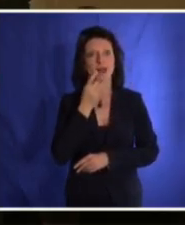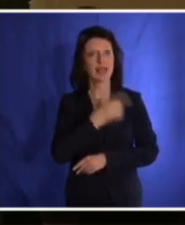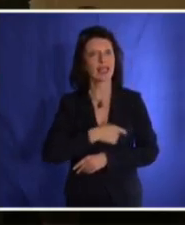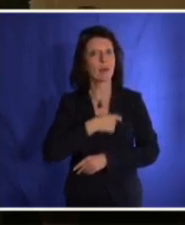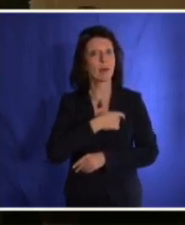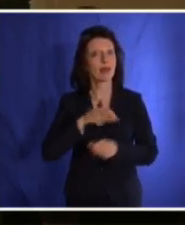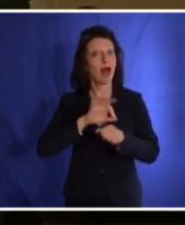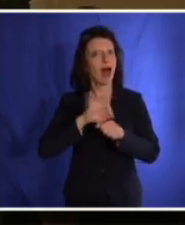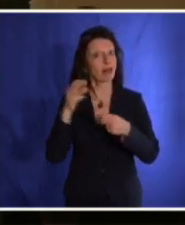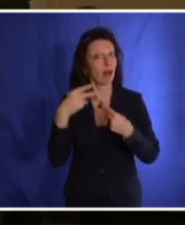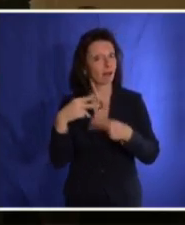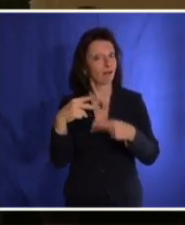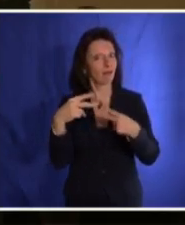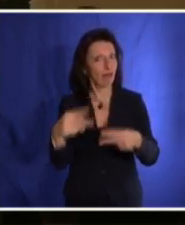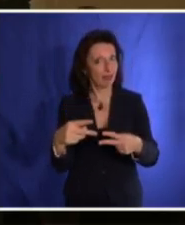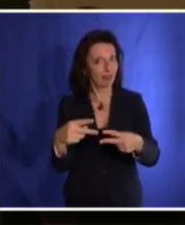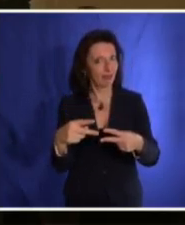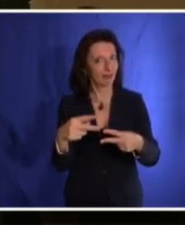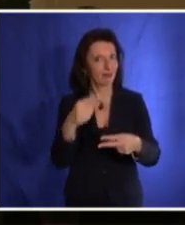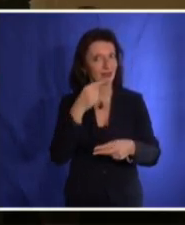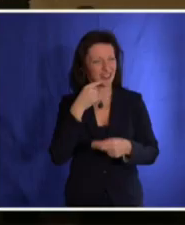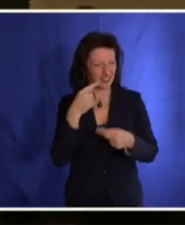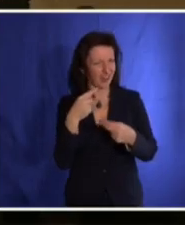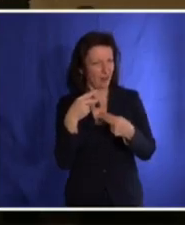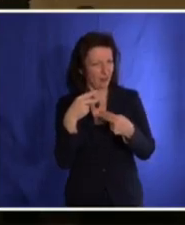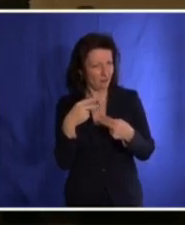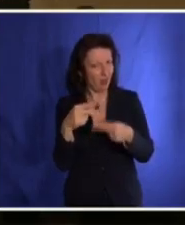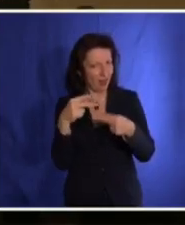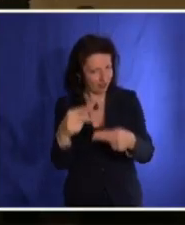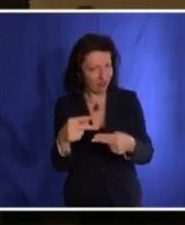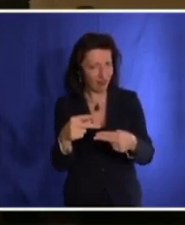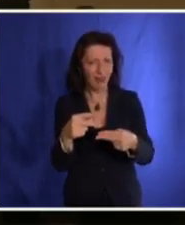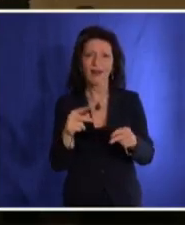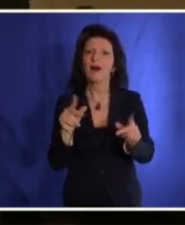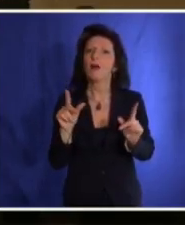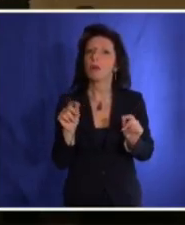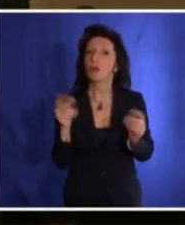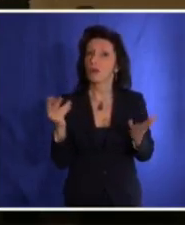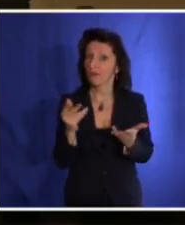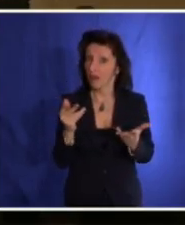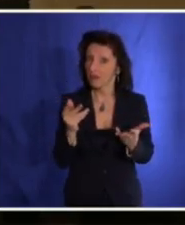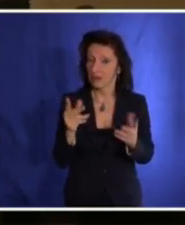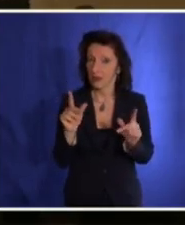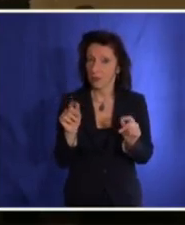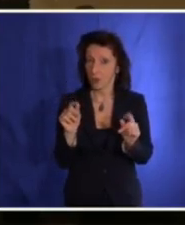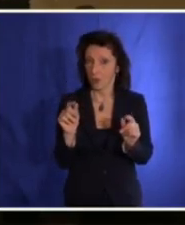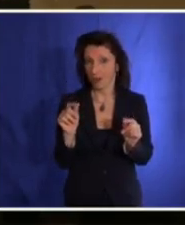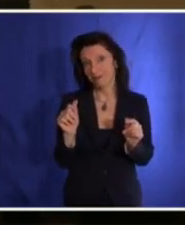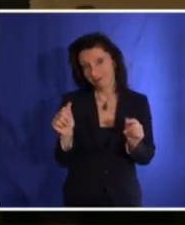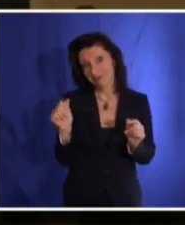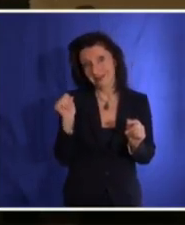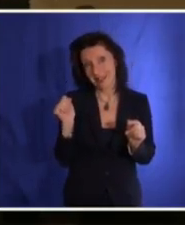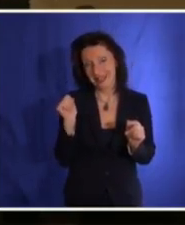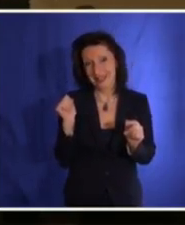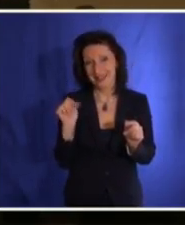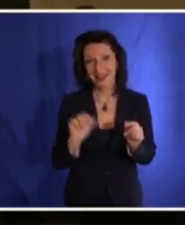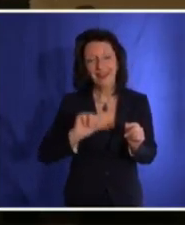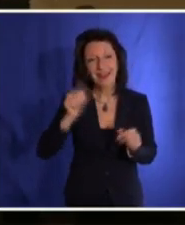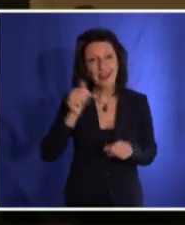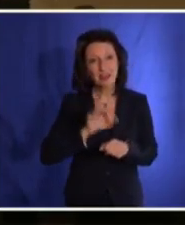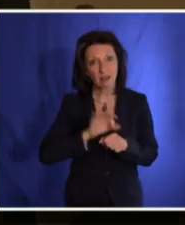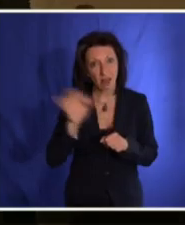können. Und wenn ich sage fortsetzen, dann bedeutet das, dass bereits gestern, am ersten